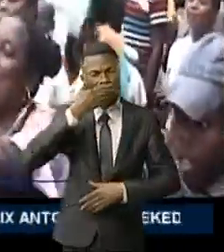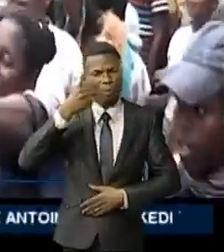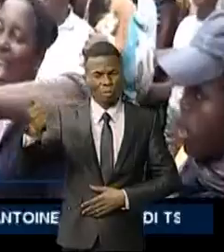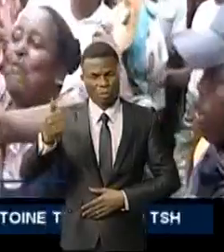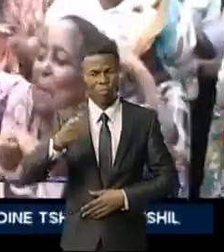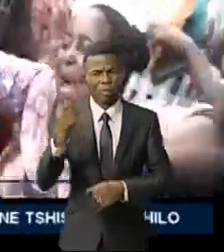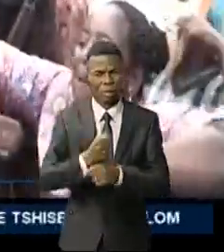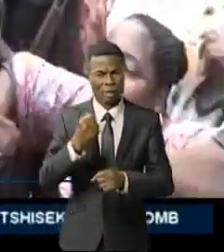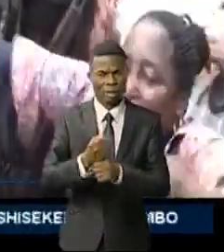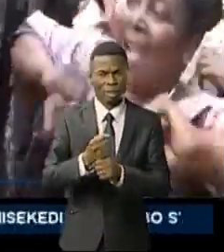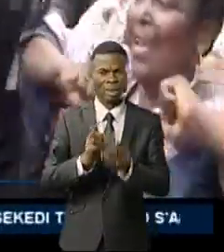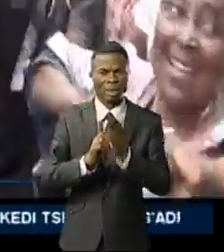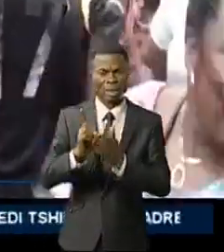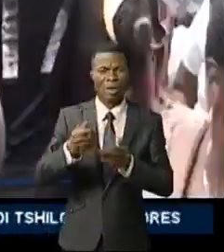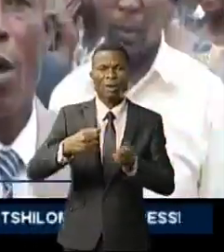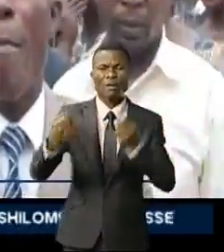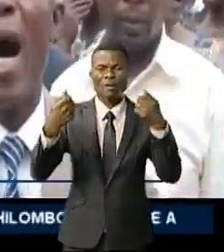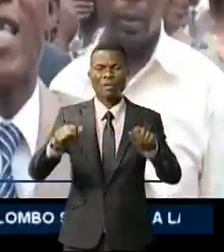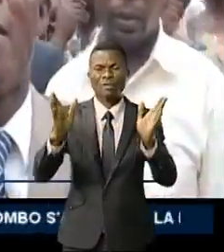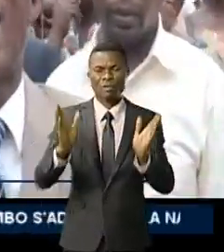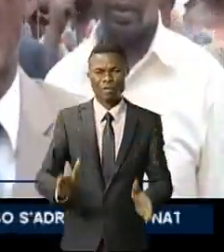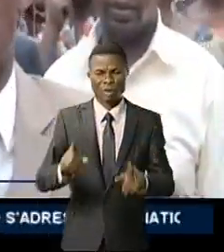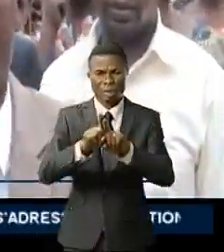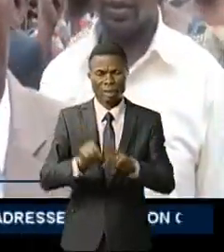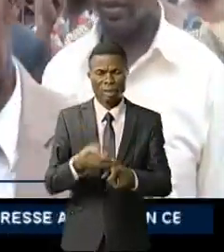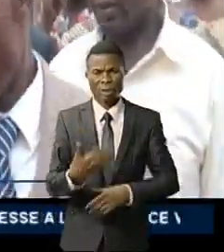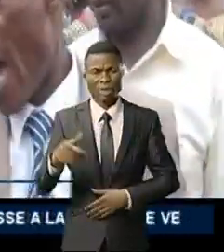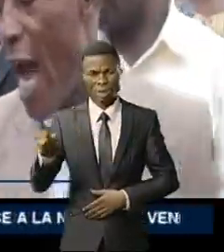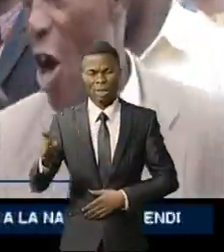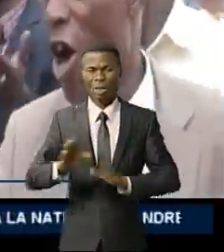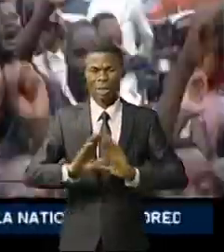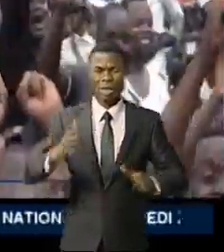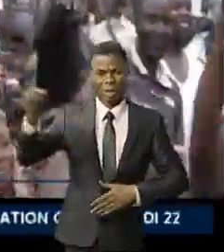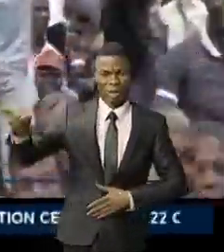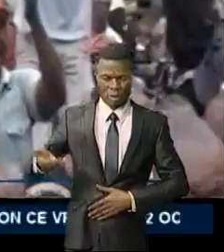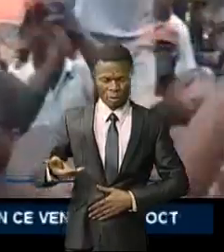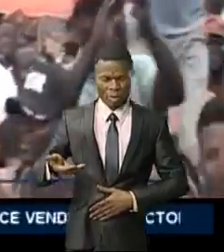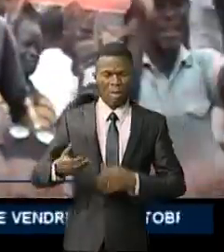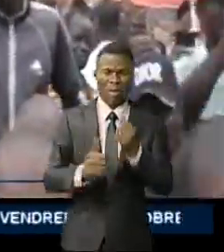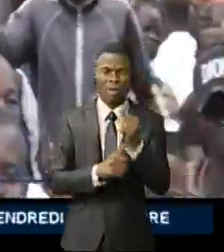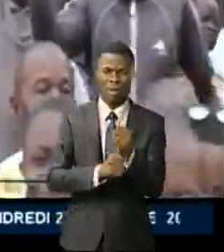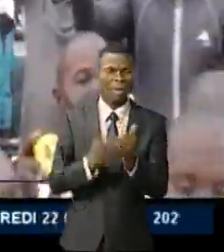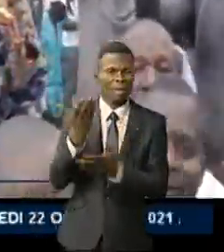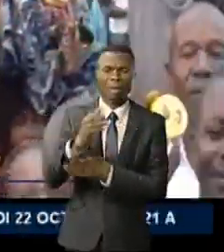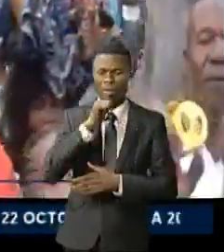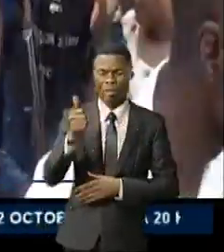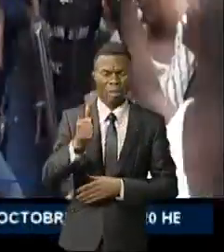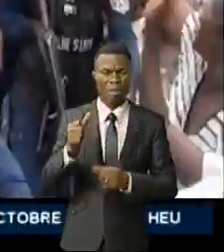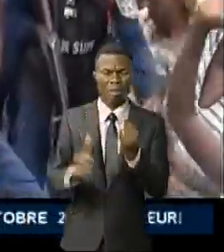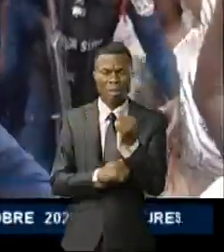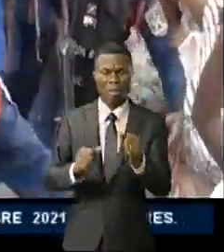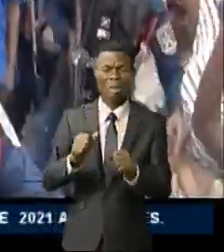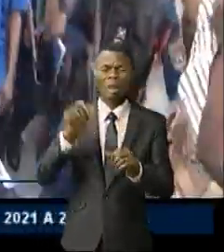d'affaires et de négoces des vendeurs et vendeuses ainsi que leurs clients. Sa capacité d'accueil ne répond plus à la demande des occupants. Il faut